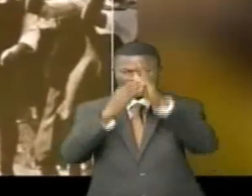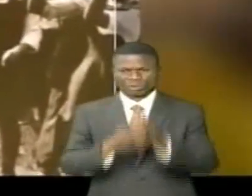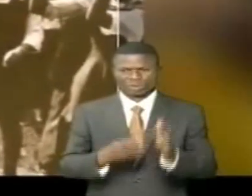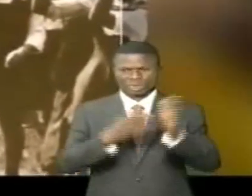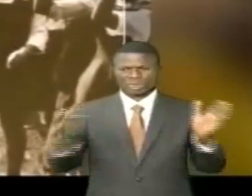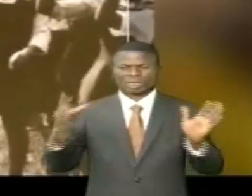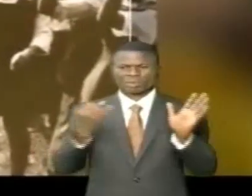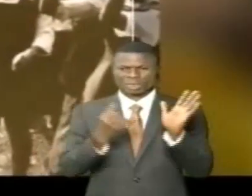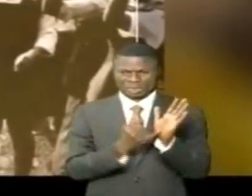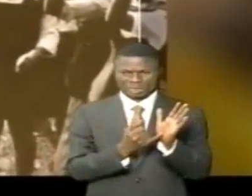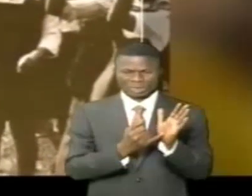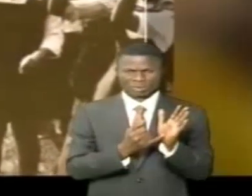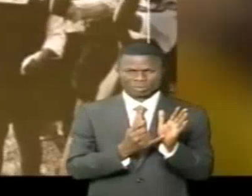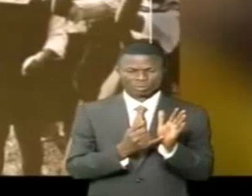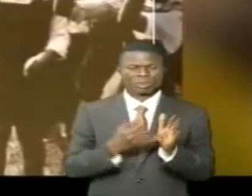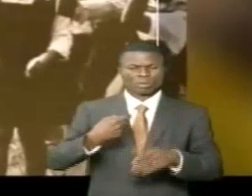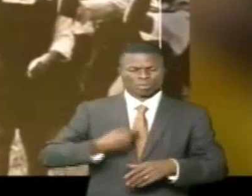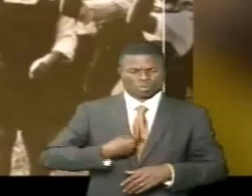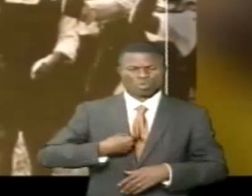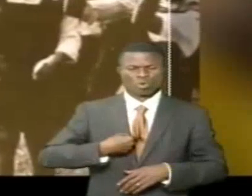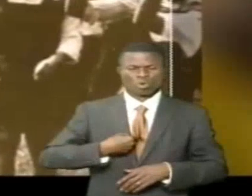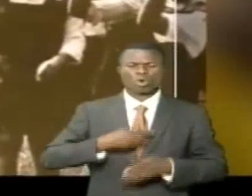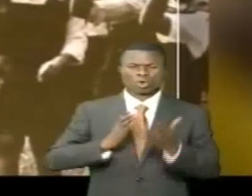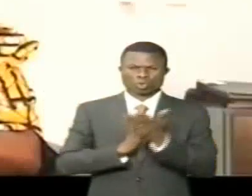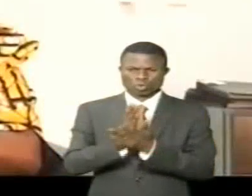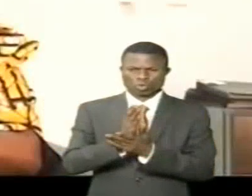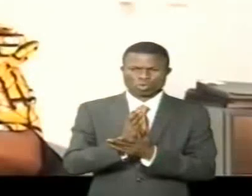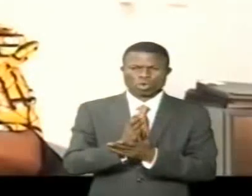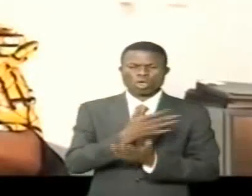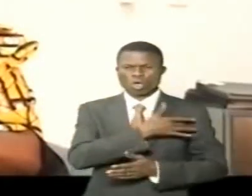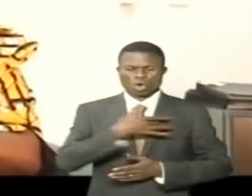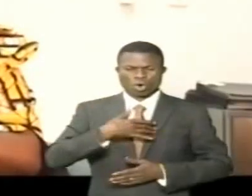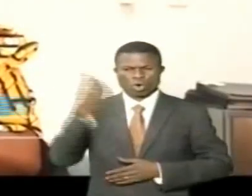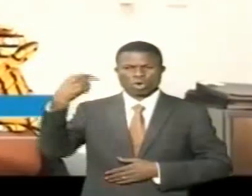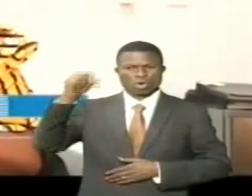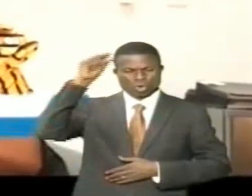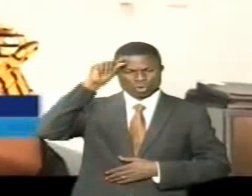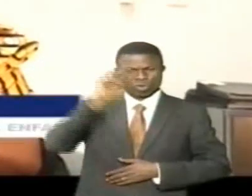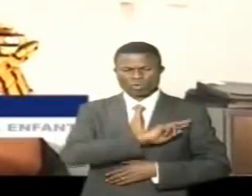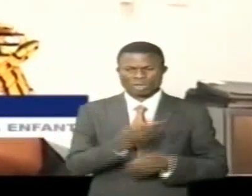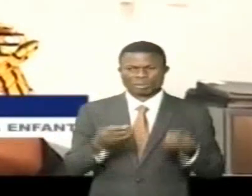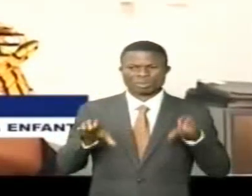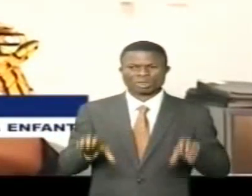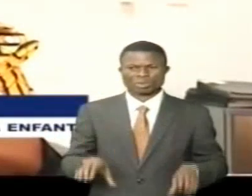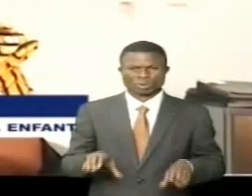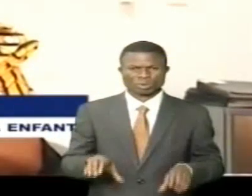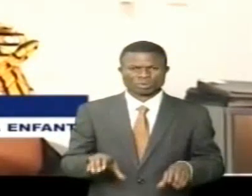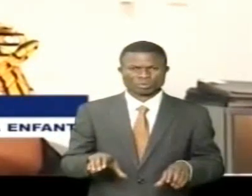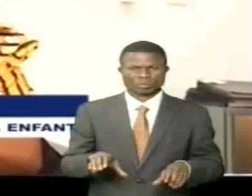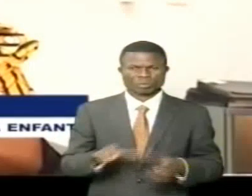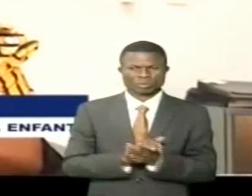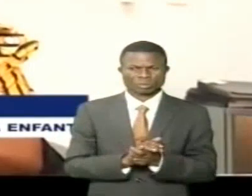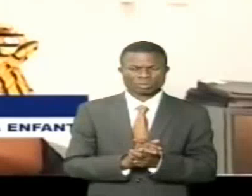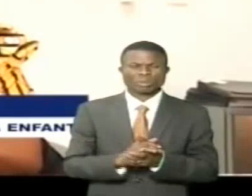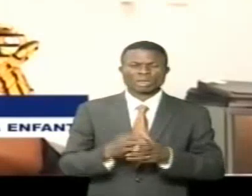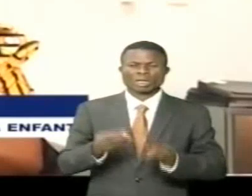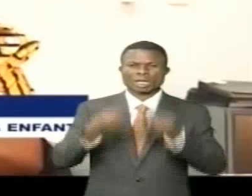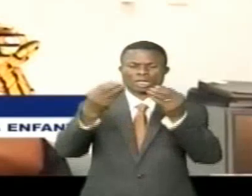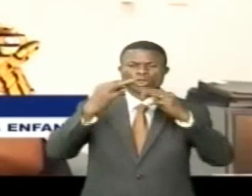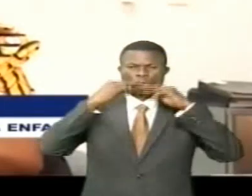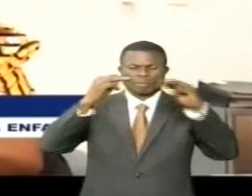1976, j'ai l'agréable devoir, au nom du gouvernement de la République, de passer ce message